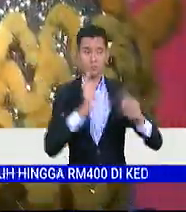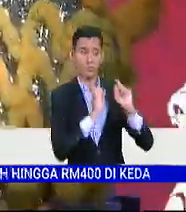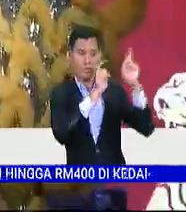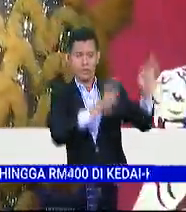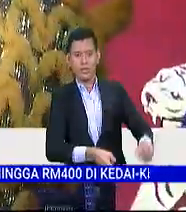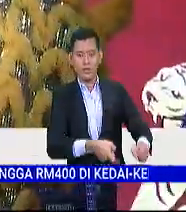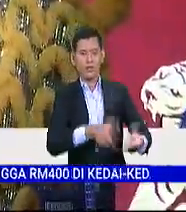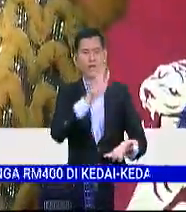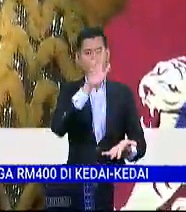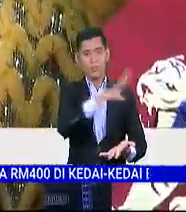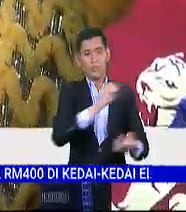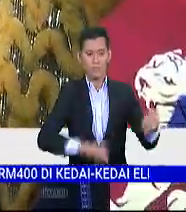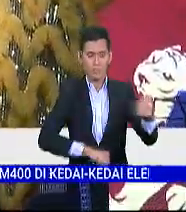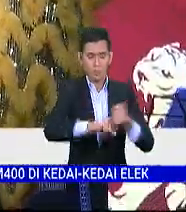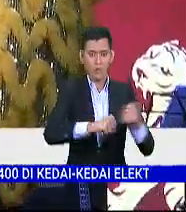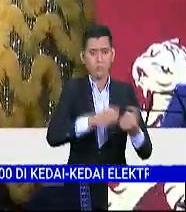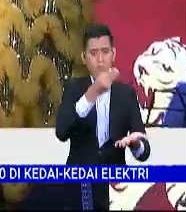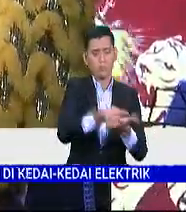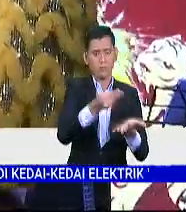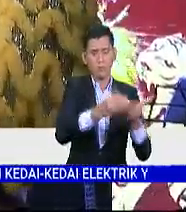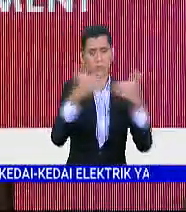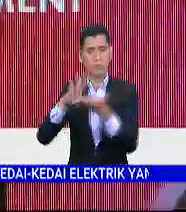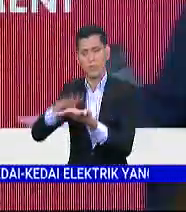pengiktirafan bantuan biasiswa bagi tahun